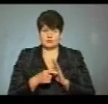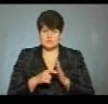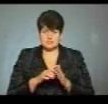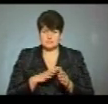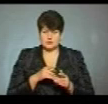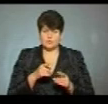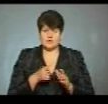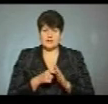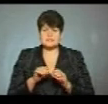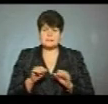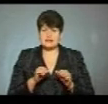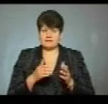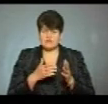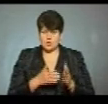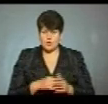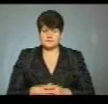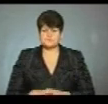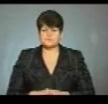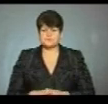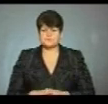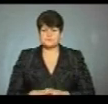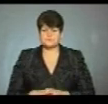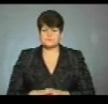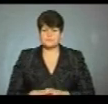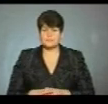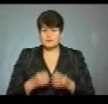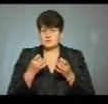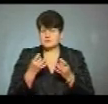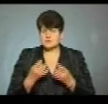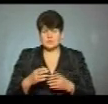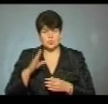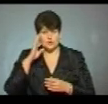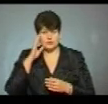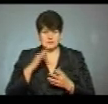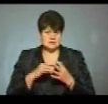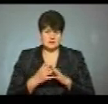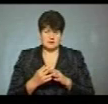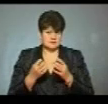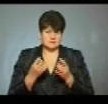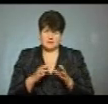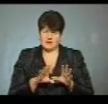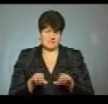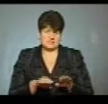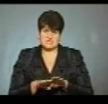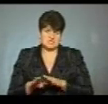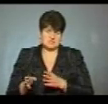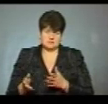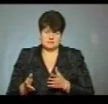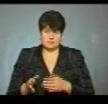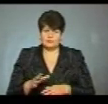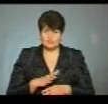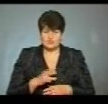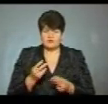класним керівником. От. Був звичайний хлопець, сільський, так як всі. Часом був